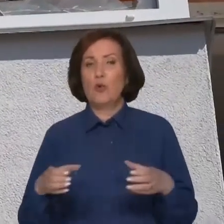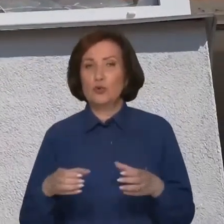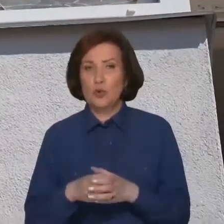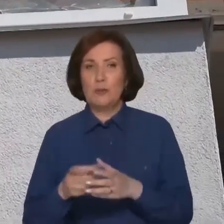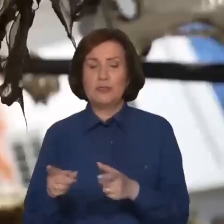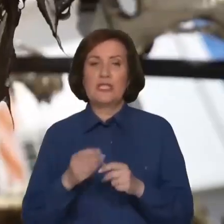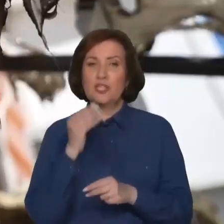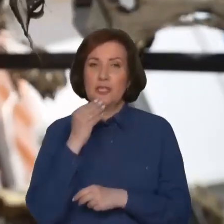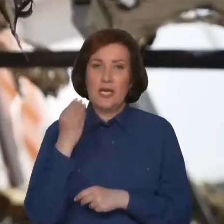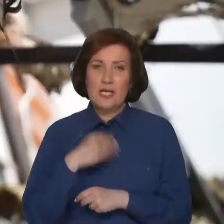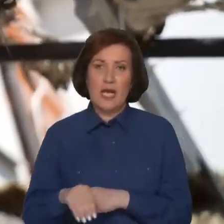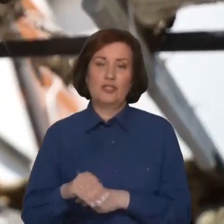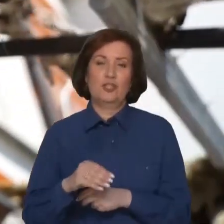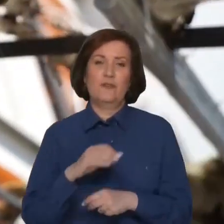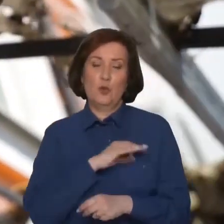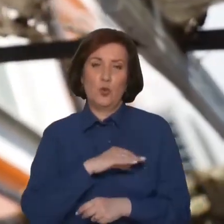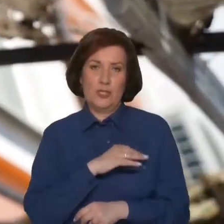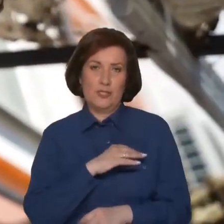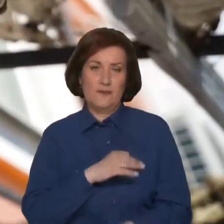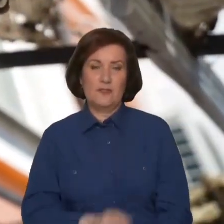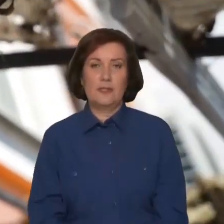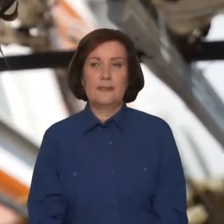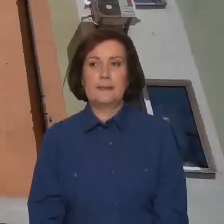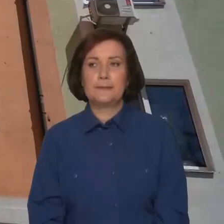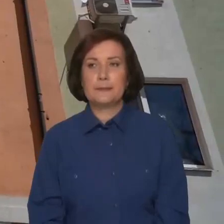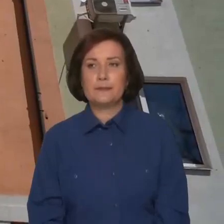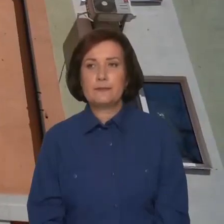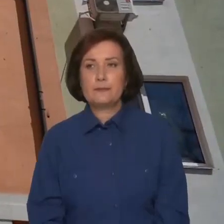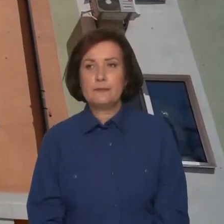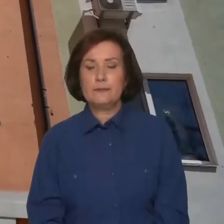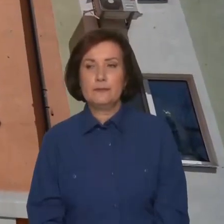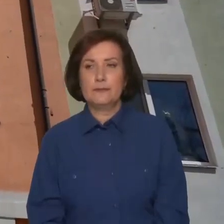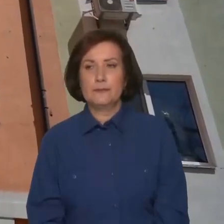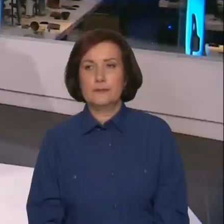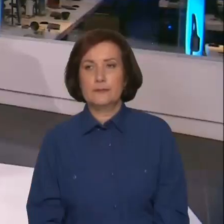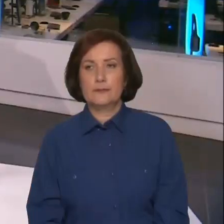та залучають найкращих світових юристів, каже очільник уряду.